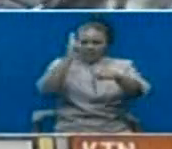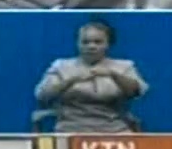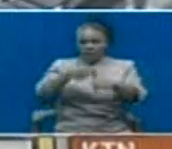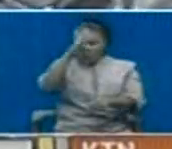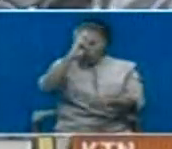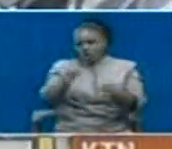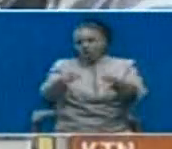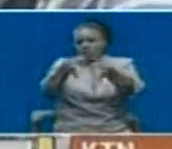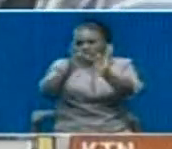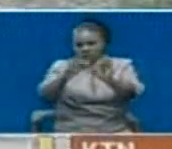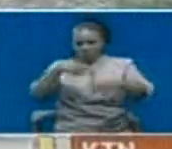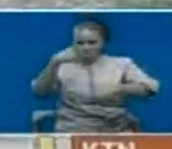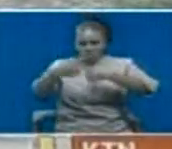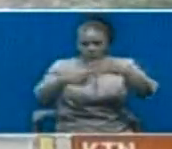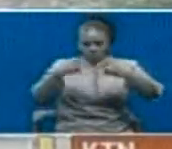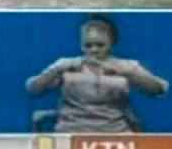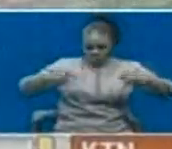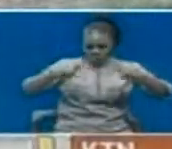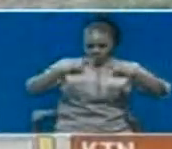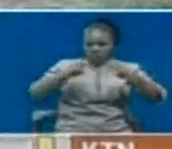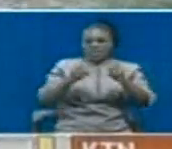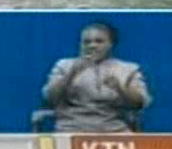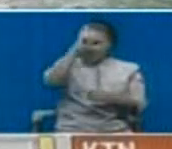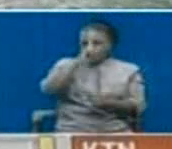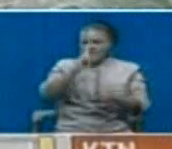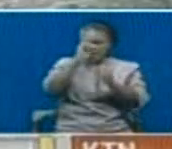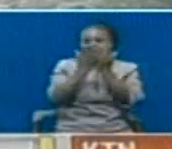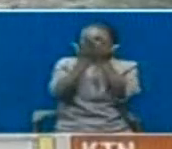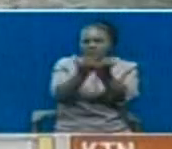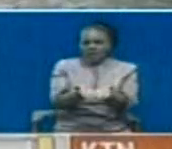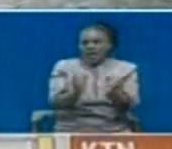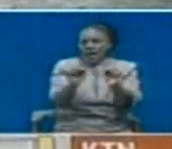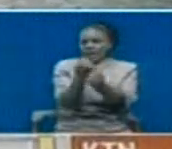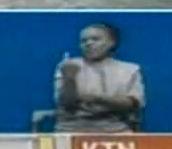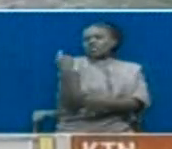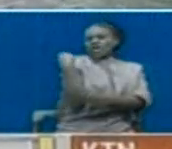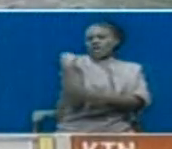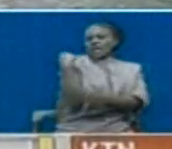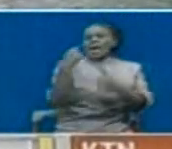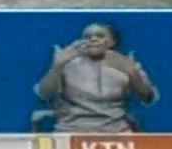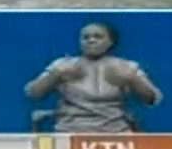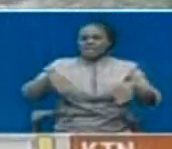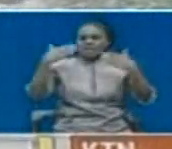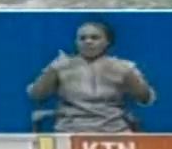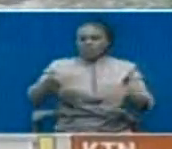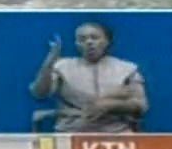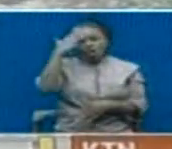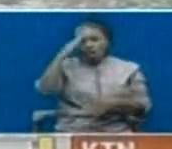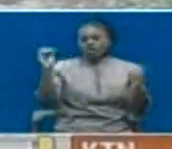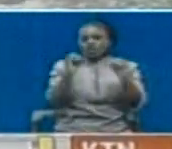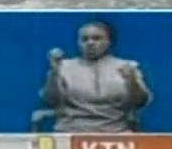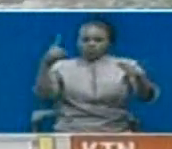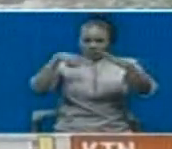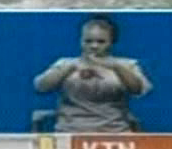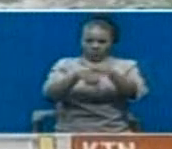wa polisi wanaelea na msako mkali katika maeneo ya Likoni kufuatia kisa cha hivi majuzi ambapo watu wasiojulikana walivamiwa